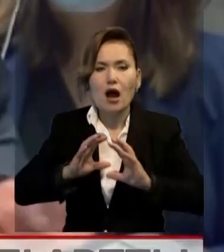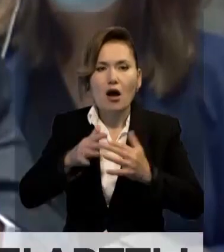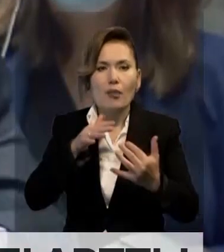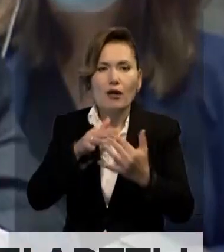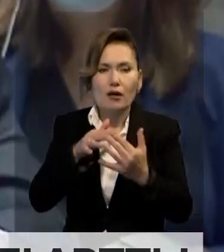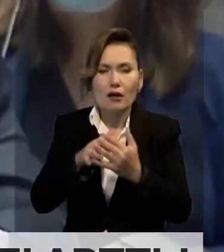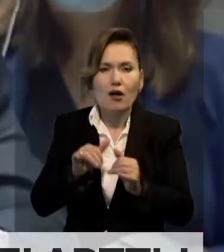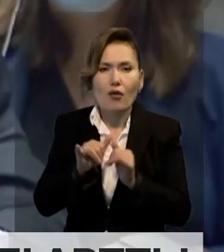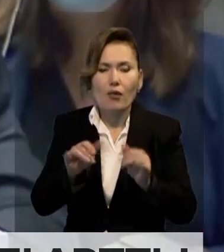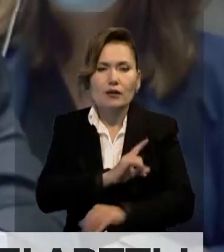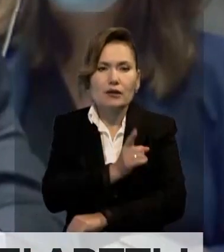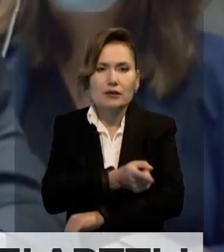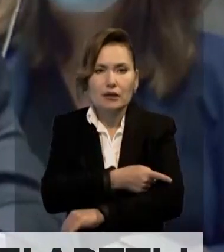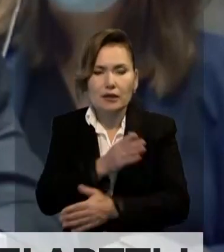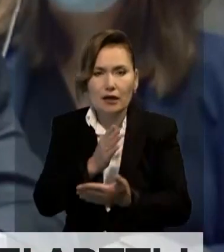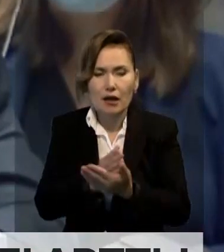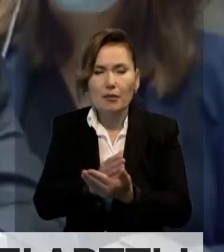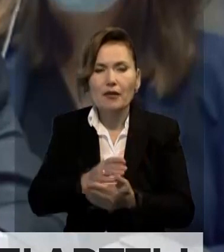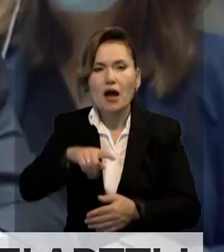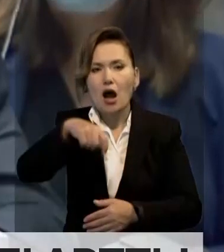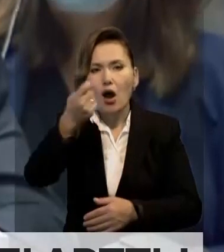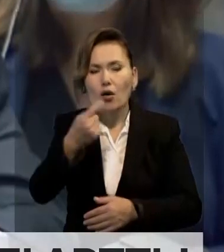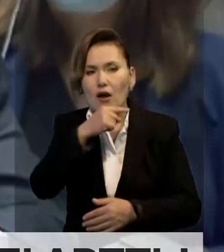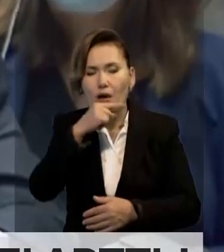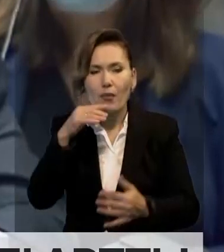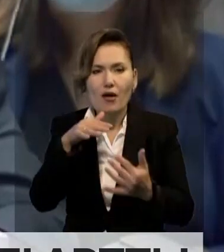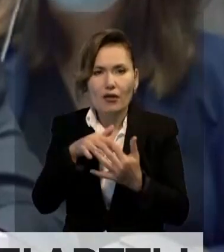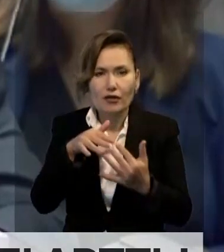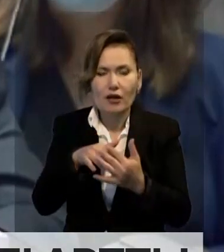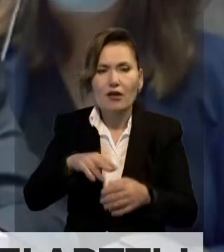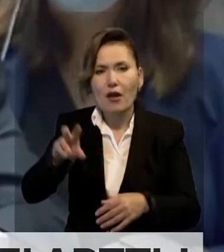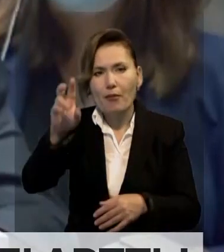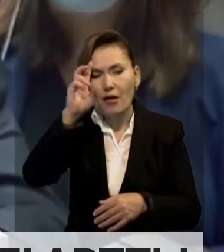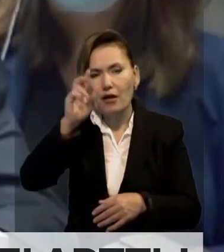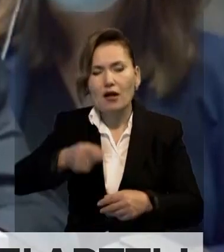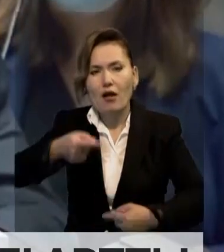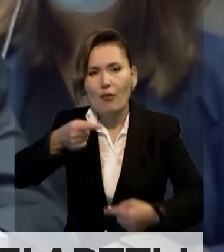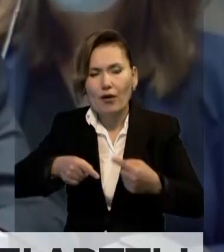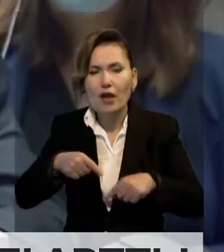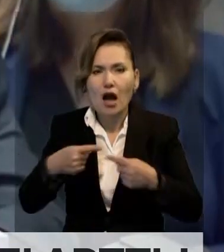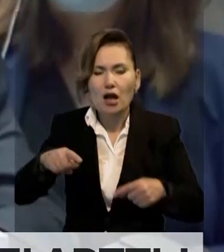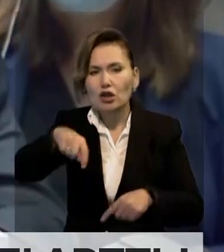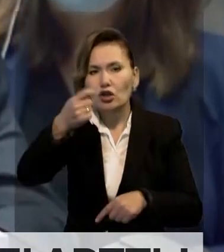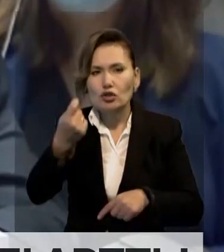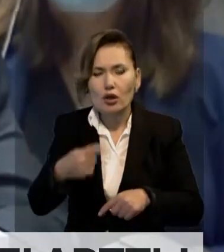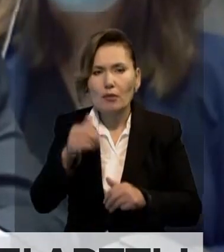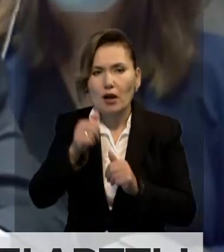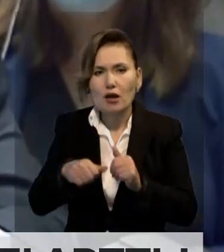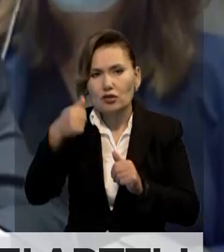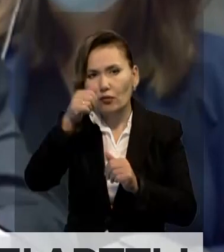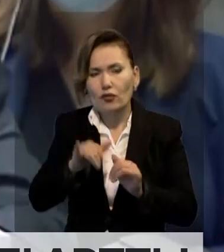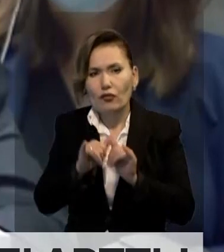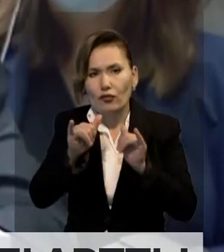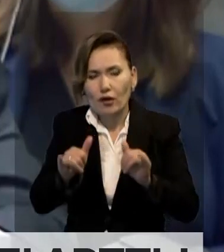мен тұрақсыздық құрсаулап алған. Әскери төңкерістерден бастап мемлекет аралық жанжал, басқыншылық, соғыс жылдан жылға созылып